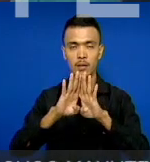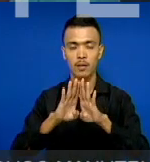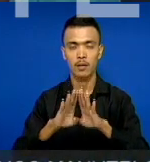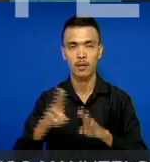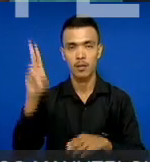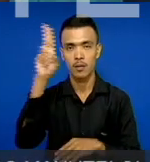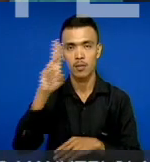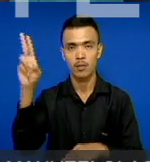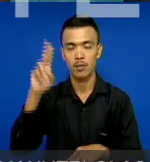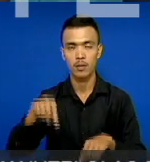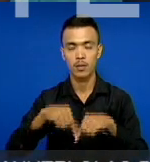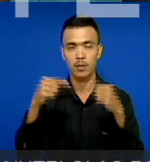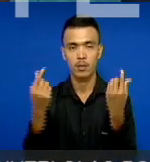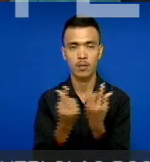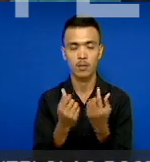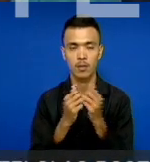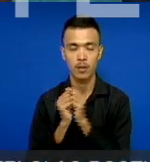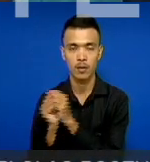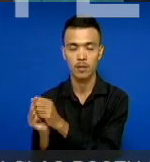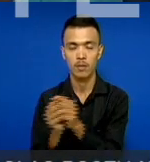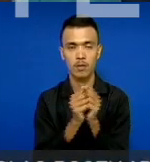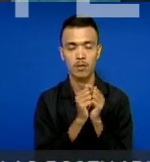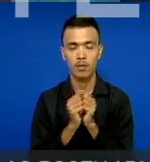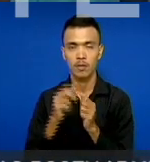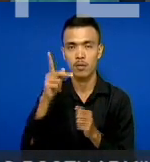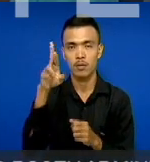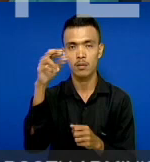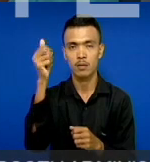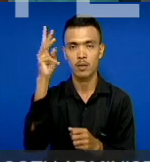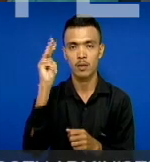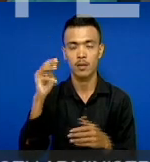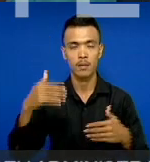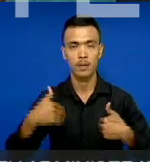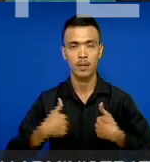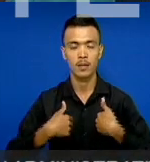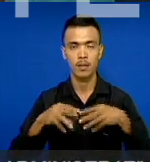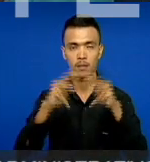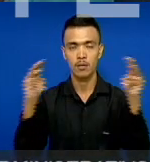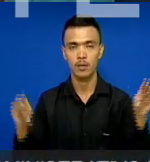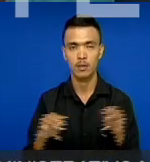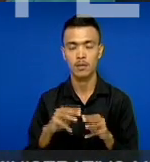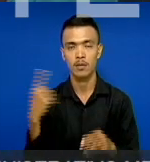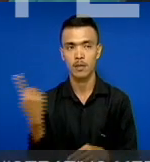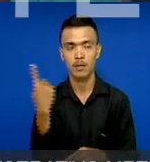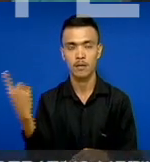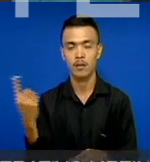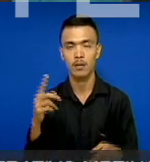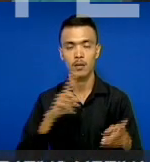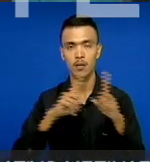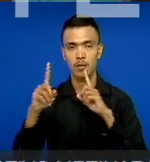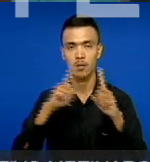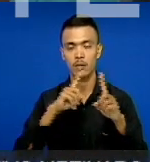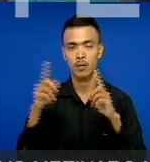Komisar Regular Arte Marciais, amu tu ko subkram sira ya munisipa, atu nafati ya kontaktus ho organisasi